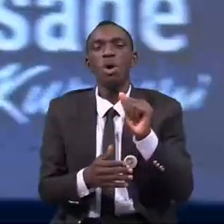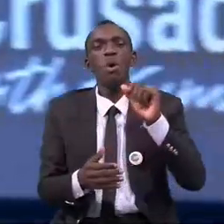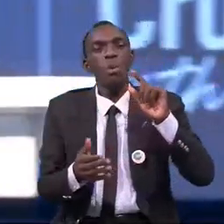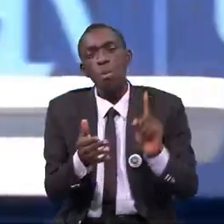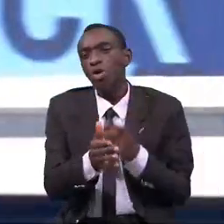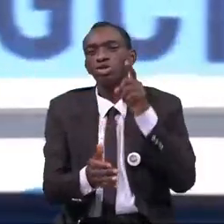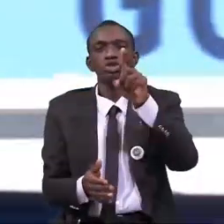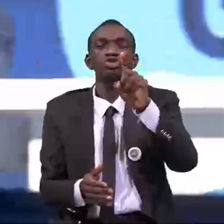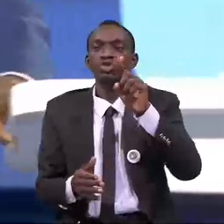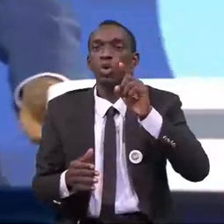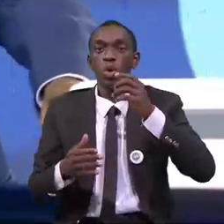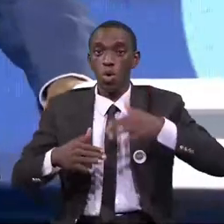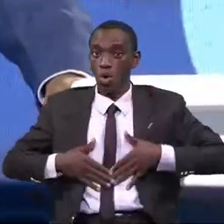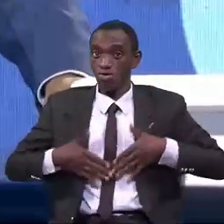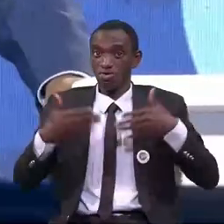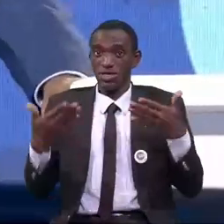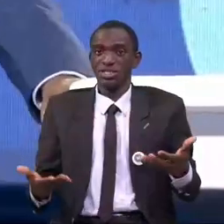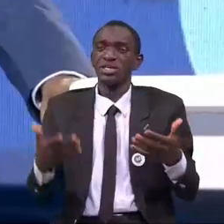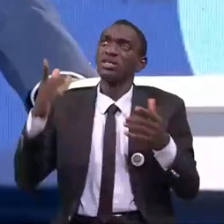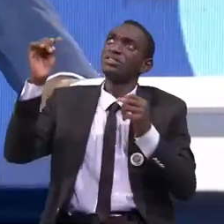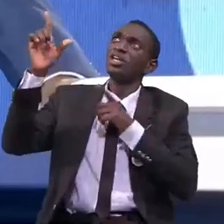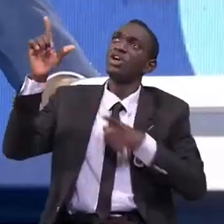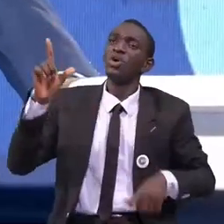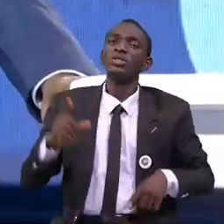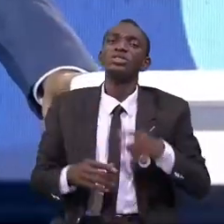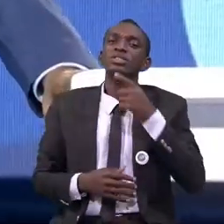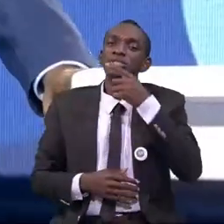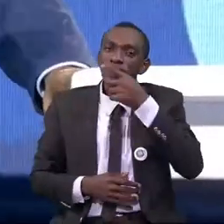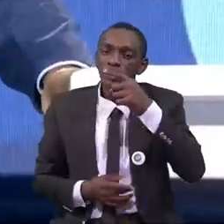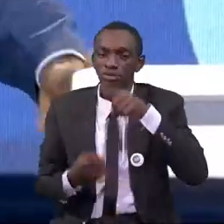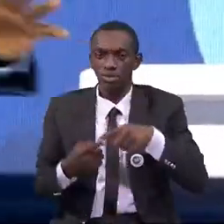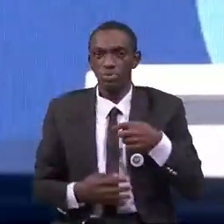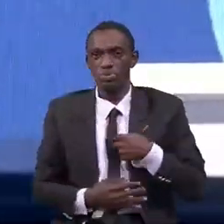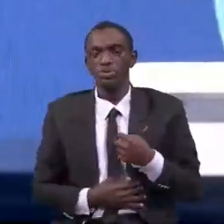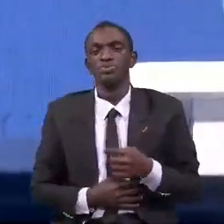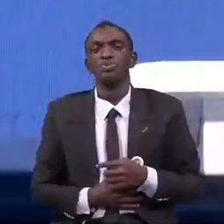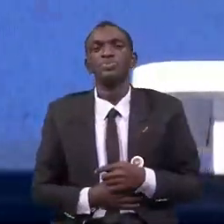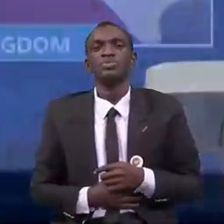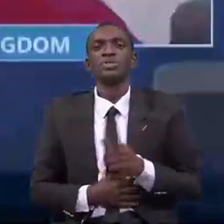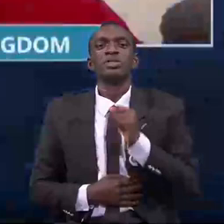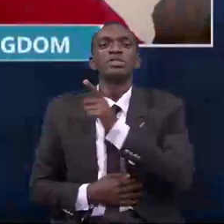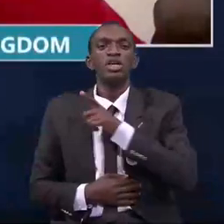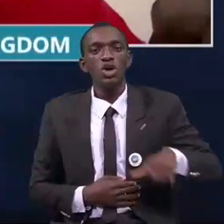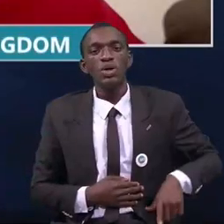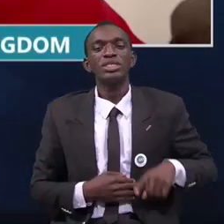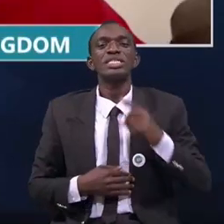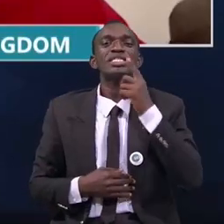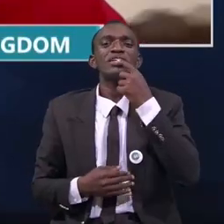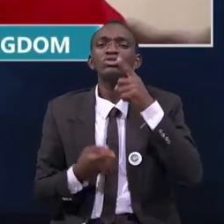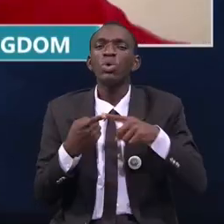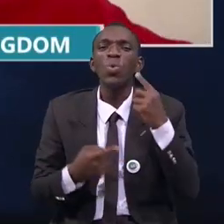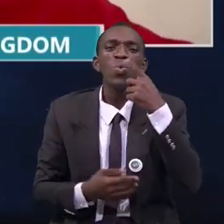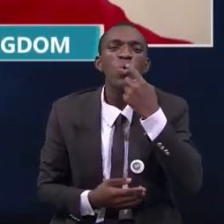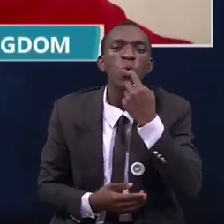vous confessez le Seigneur dit le et l'éternel me dit et l'éternel